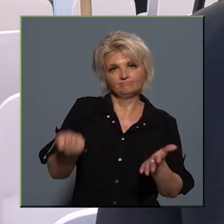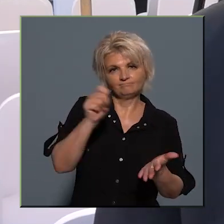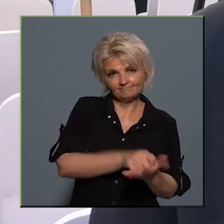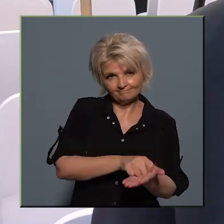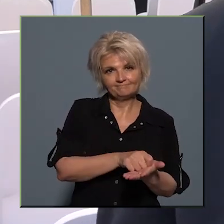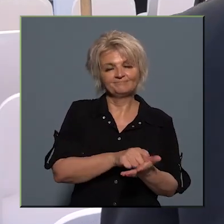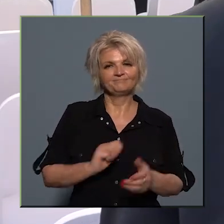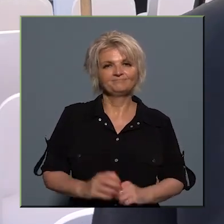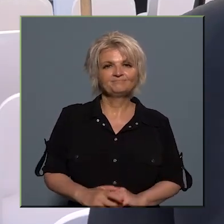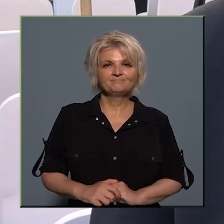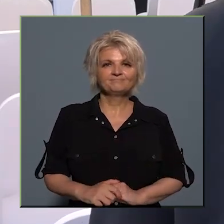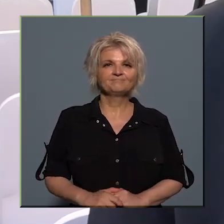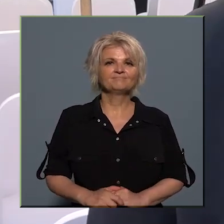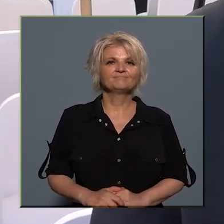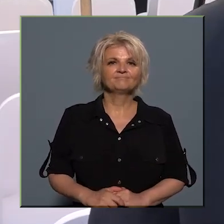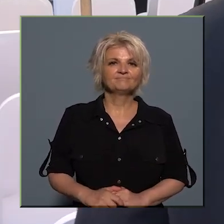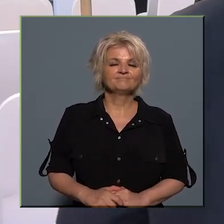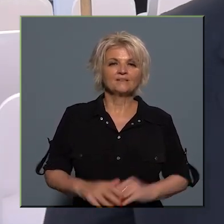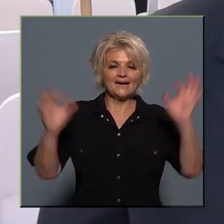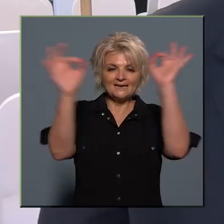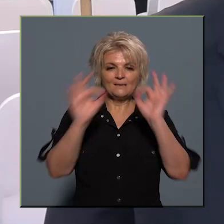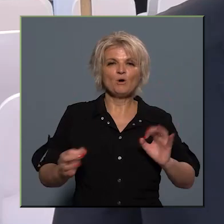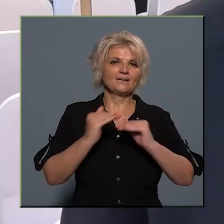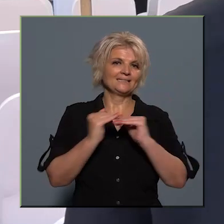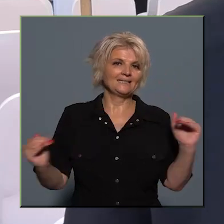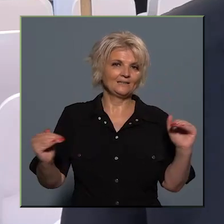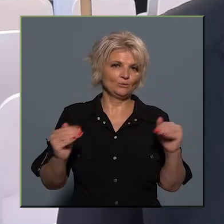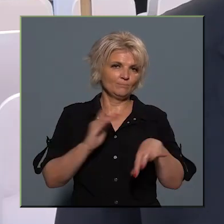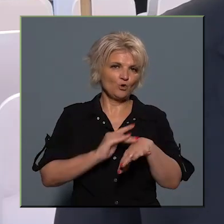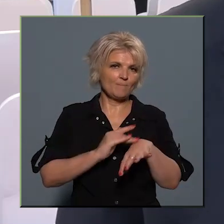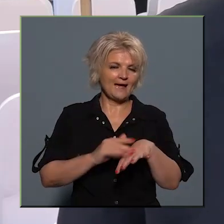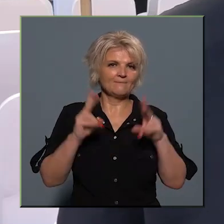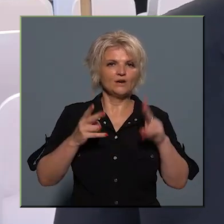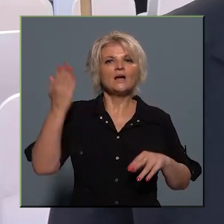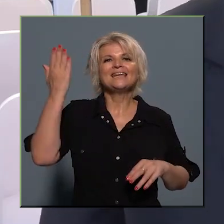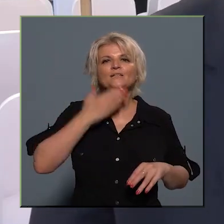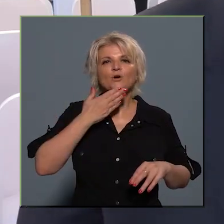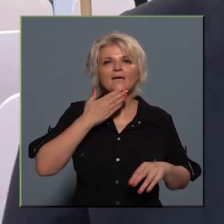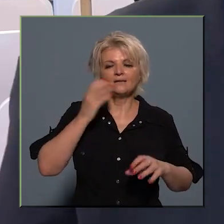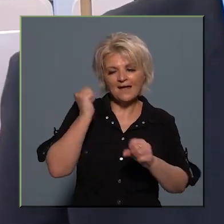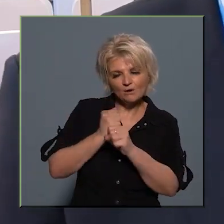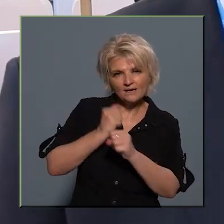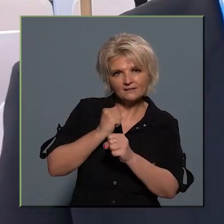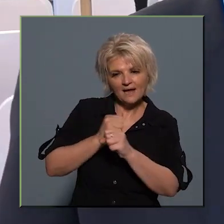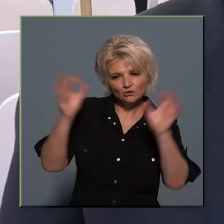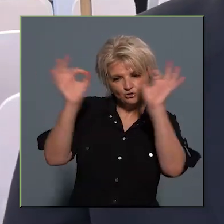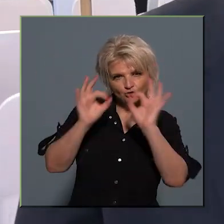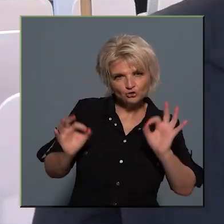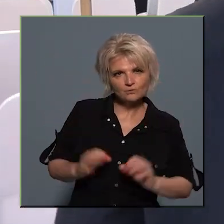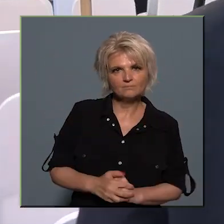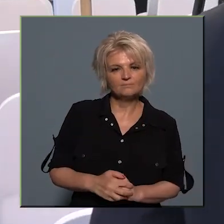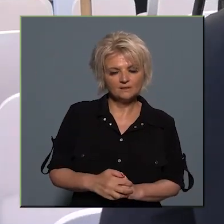beszerzésére. Most már ipari szintű próbák vannak a hidrogén előállítására,